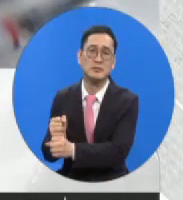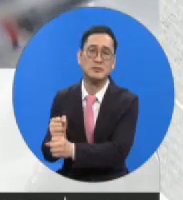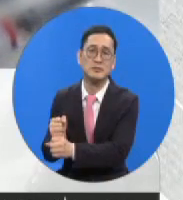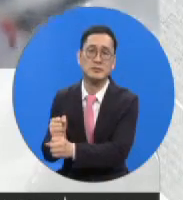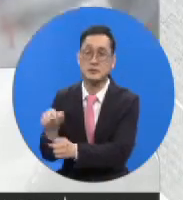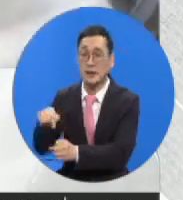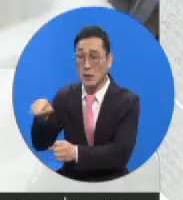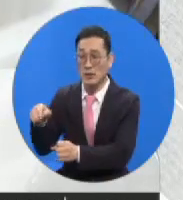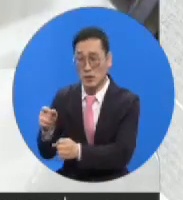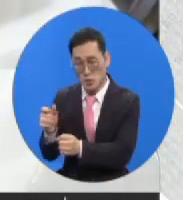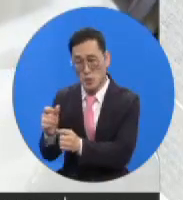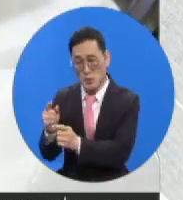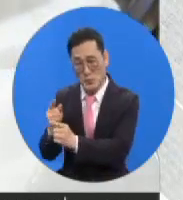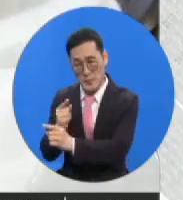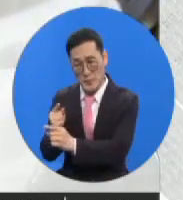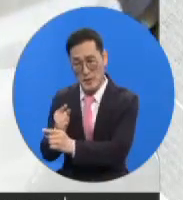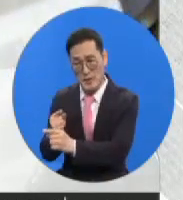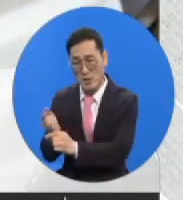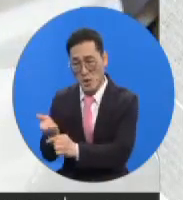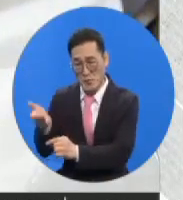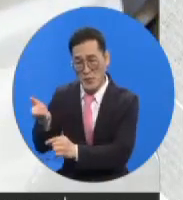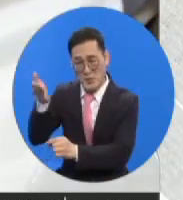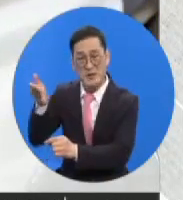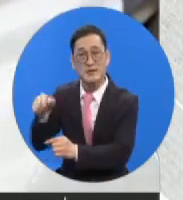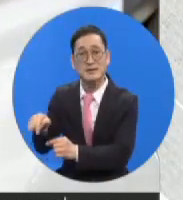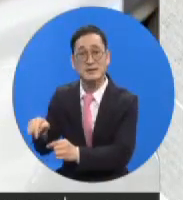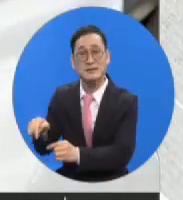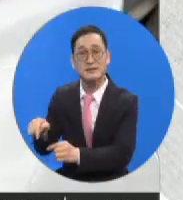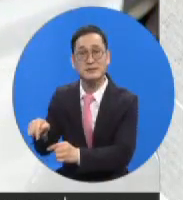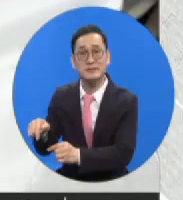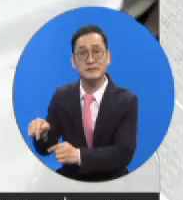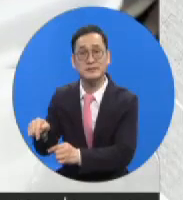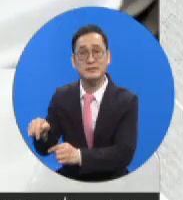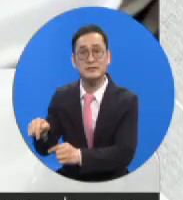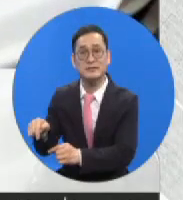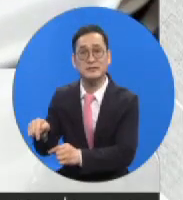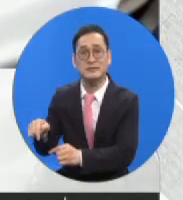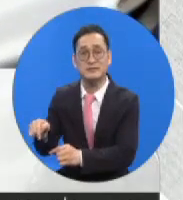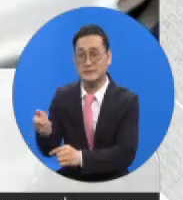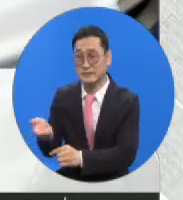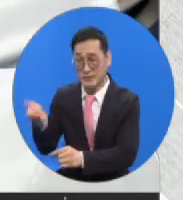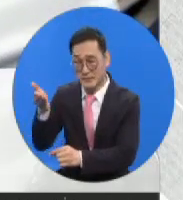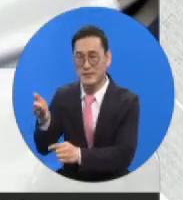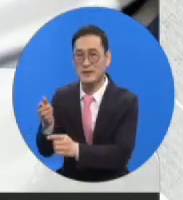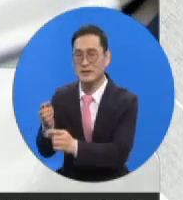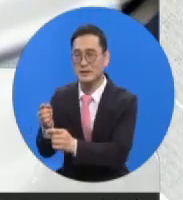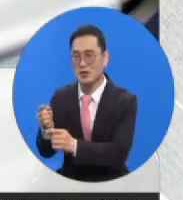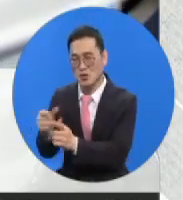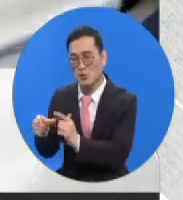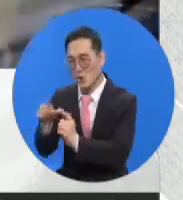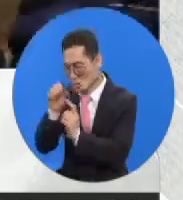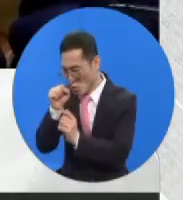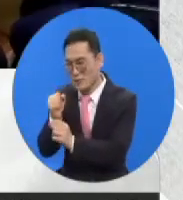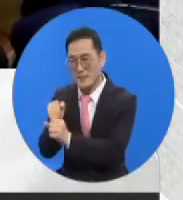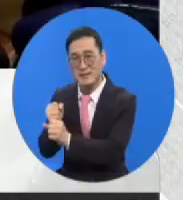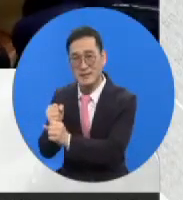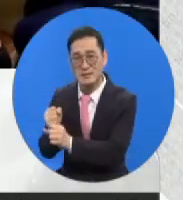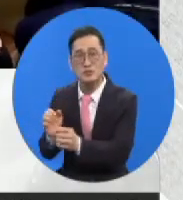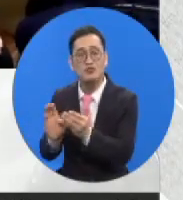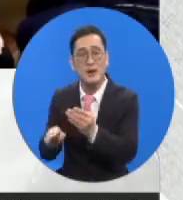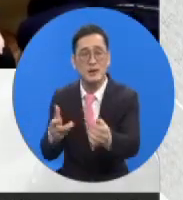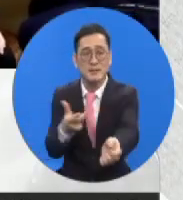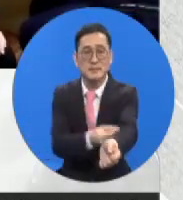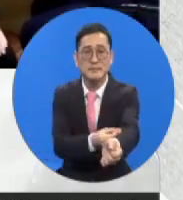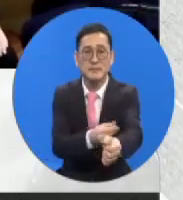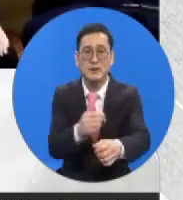달라졌을 때 왜 이런 현상이 일어나느냐? 백신주가 달라지면 면역 반응의 차이가 좀 있을 수 있거든요. 그렇게 되면서 실제로 지금